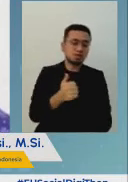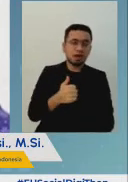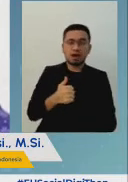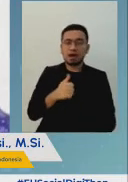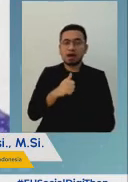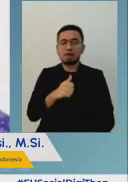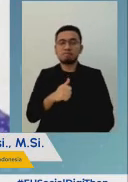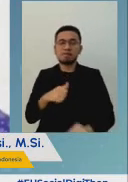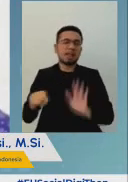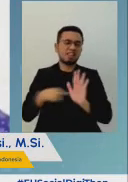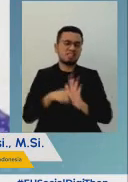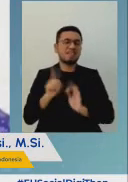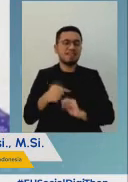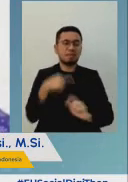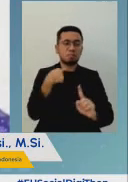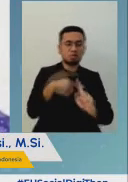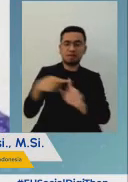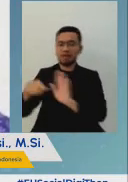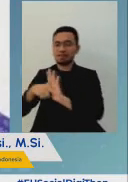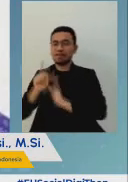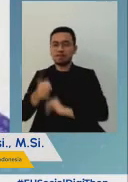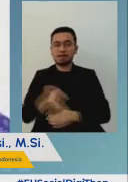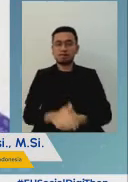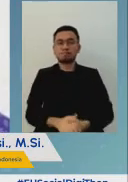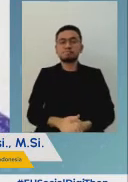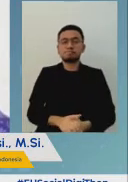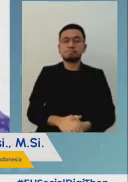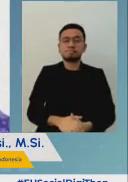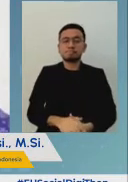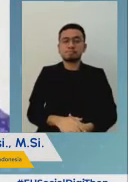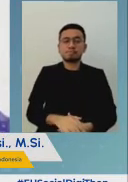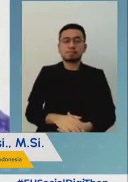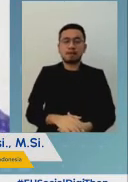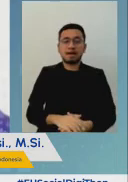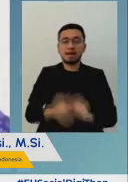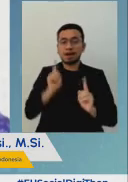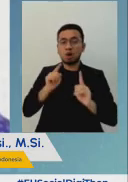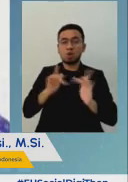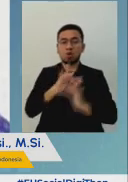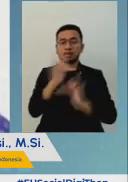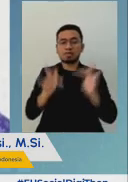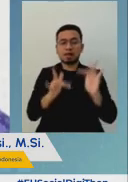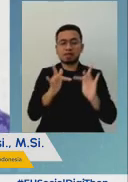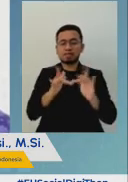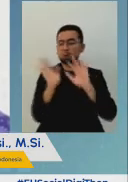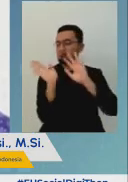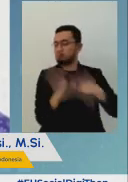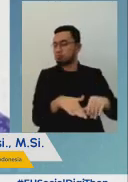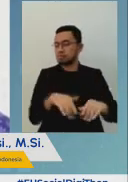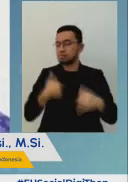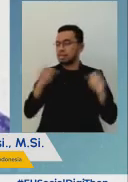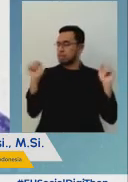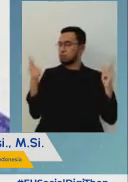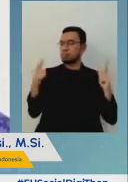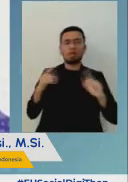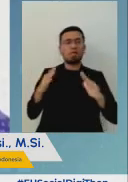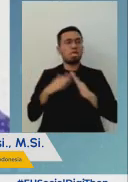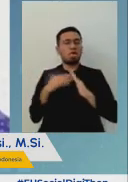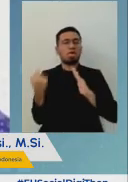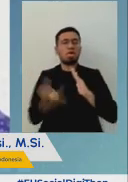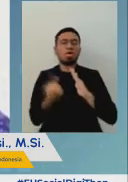kita menghentikan internet, lalu seperti hidup di dunia zaman batu, jauh lebih baik kalau